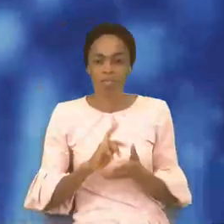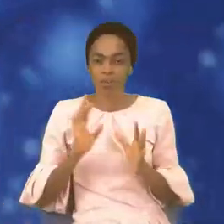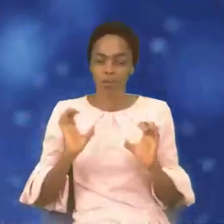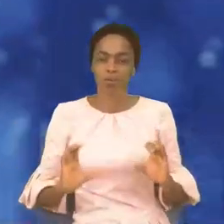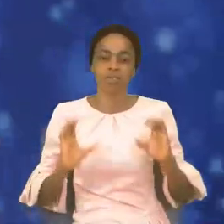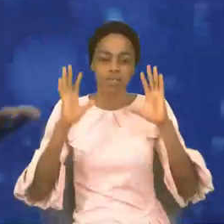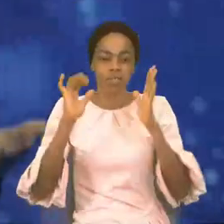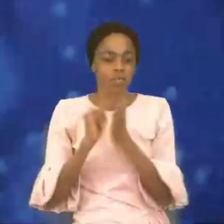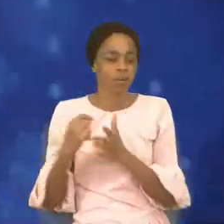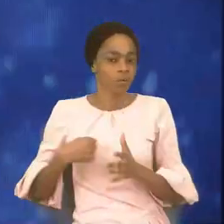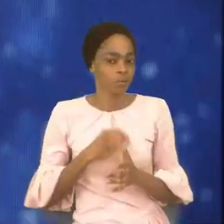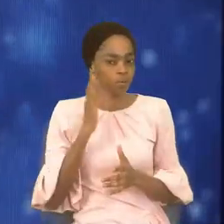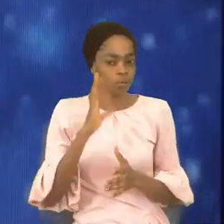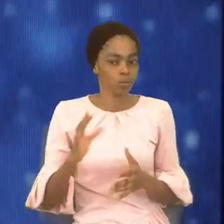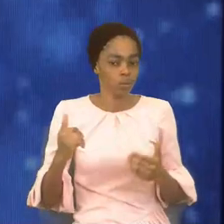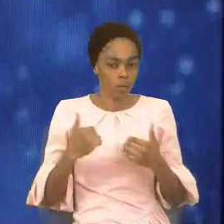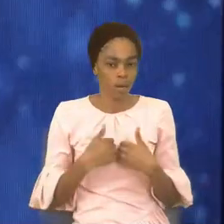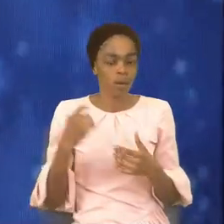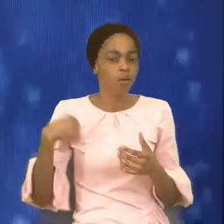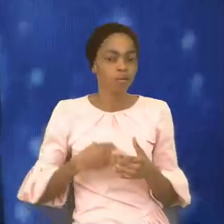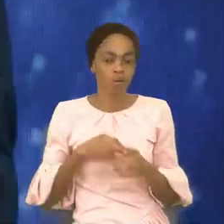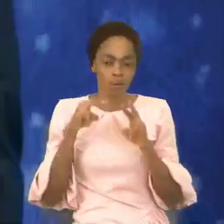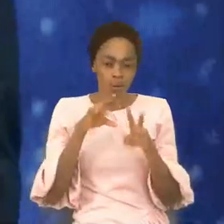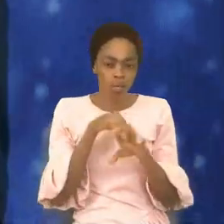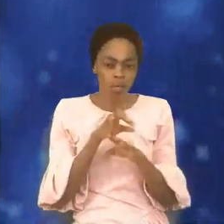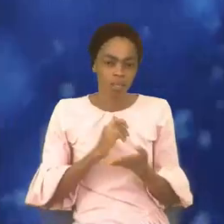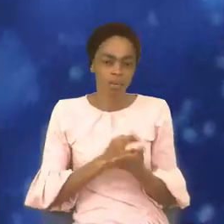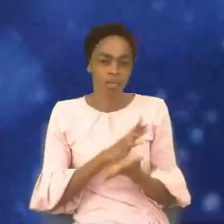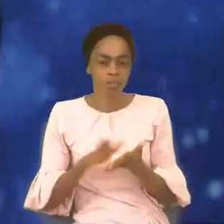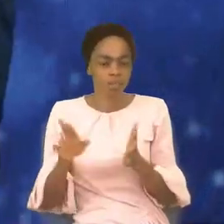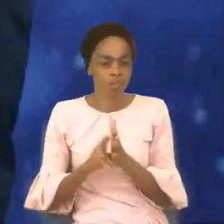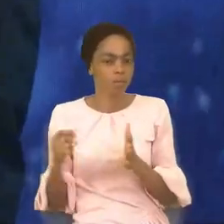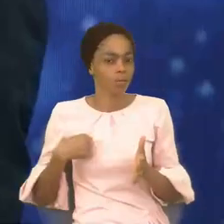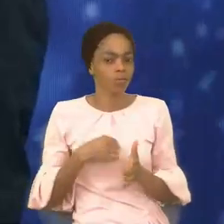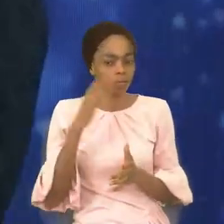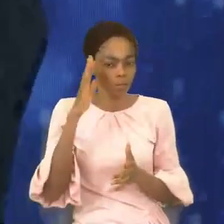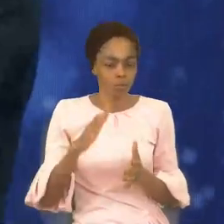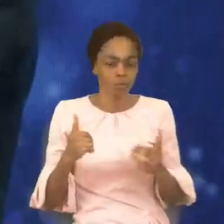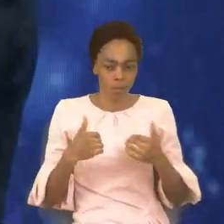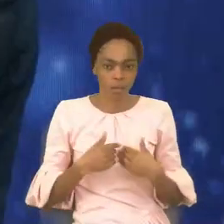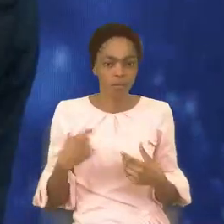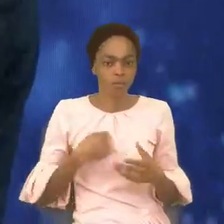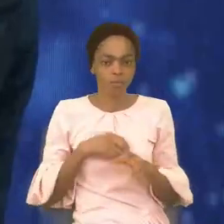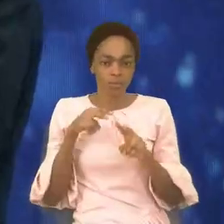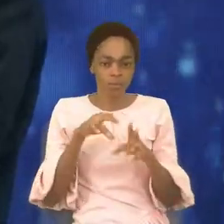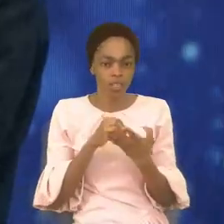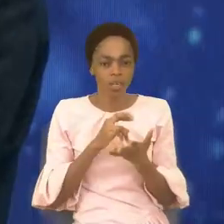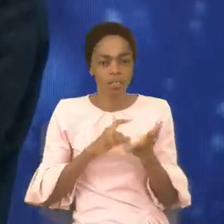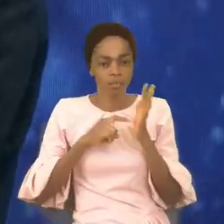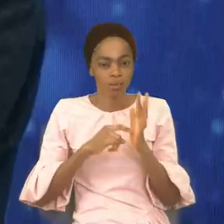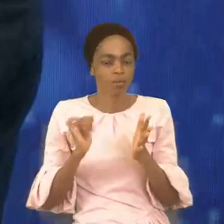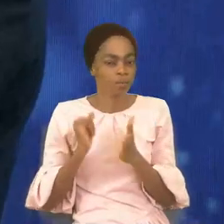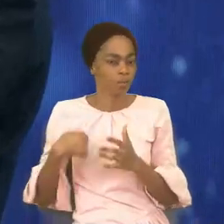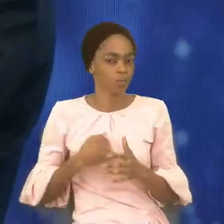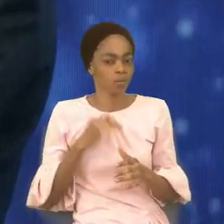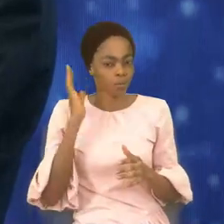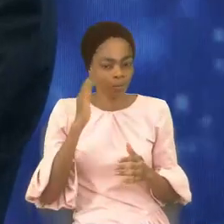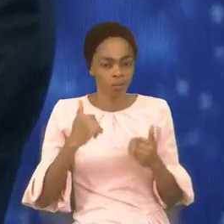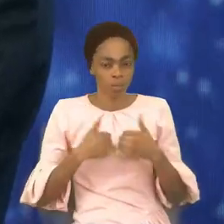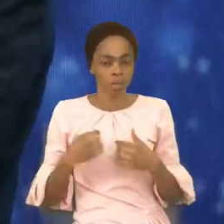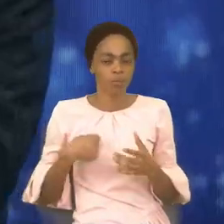devrions avoir. Nous avons vu la justice que nous devions avoir. Nous avons vu la révélation que nous devons avoir. Et nous avons vu